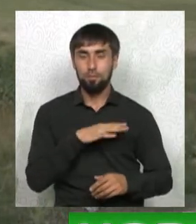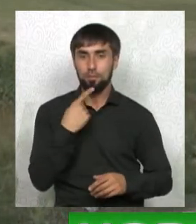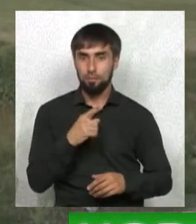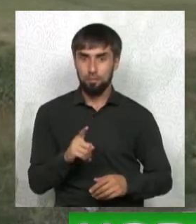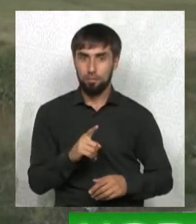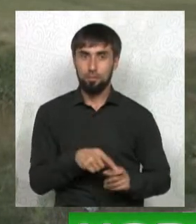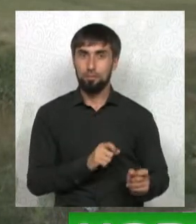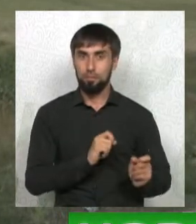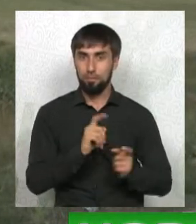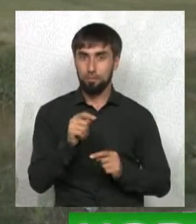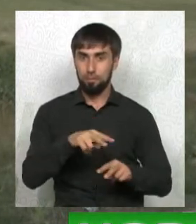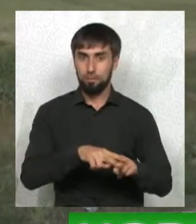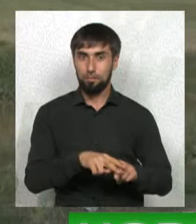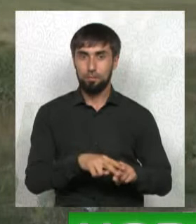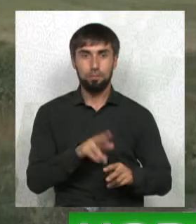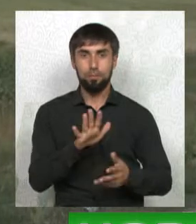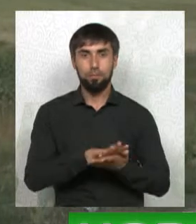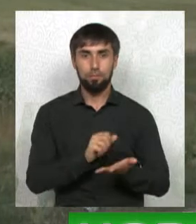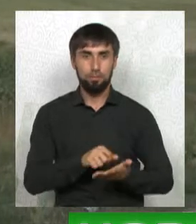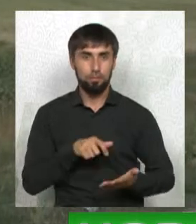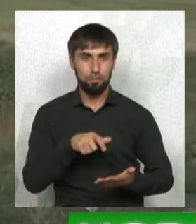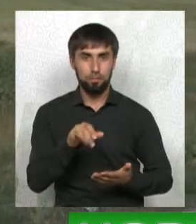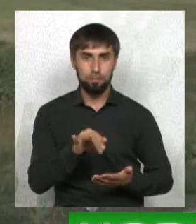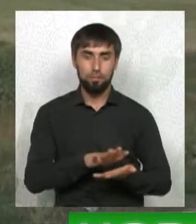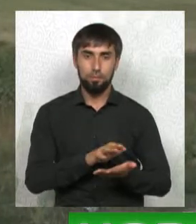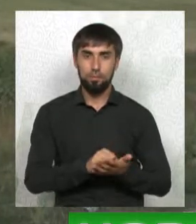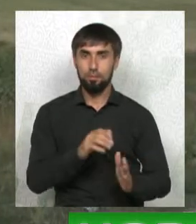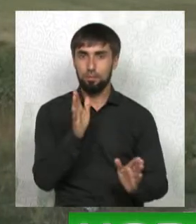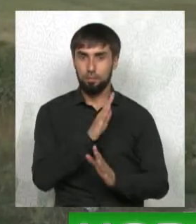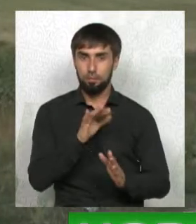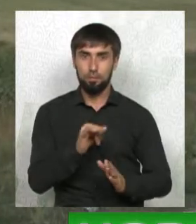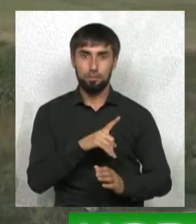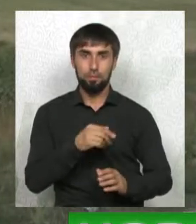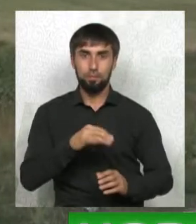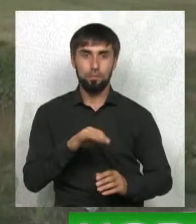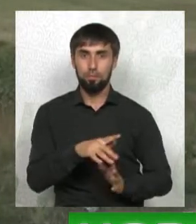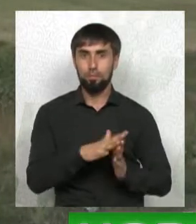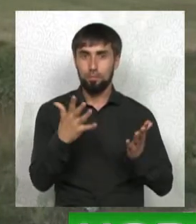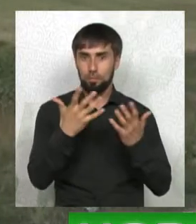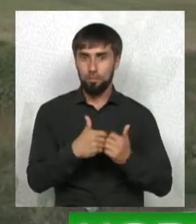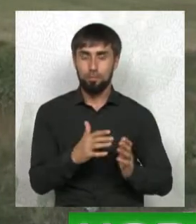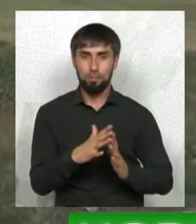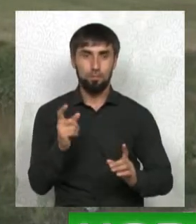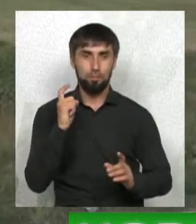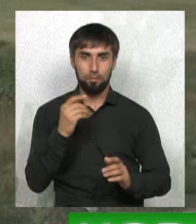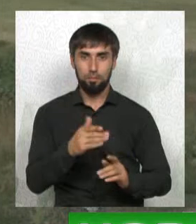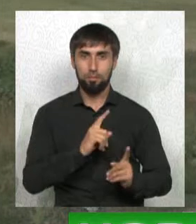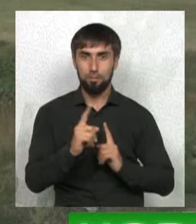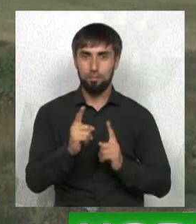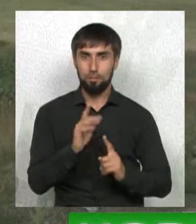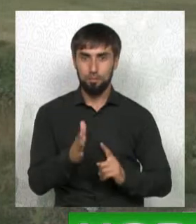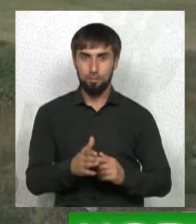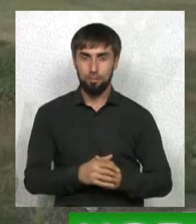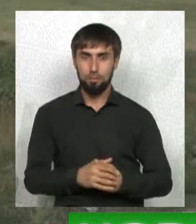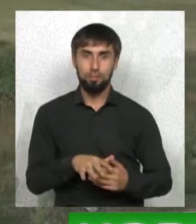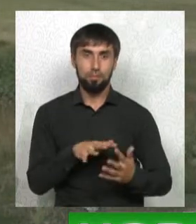что вывоз отходов с этого участка приведет к порче дорог, к порче атмосферного воздуха из-за того, что очень большое количество большегрузного транспорта будет ездить